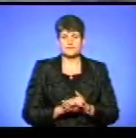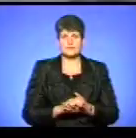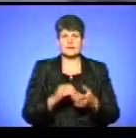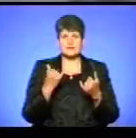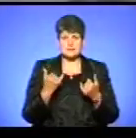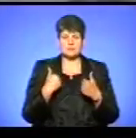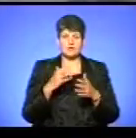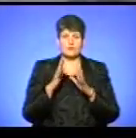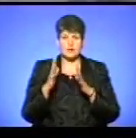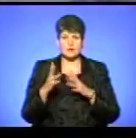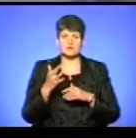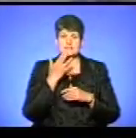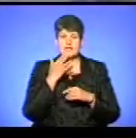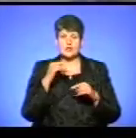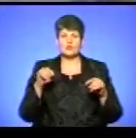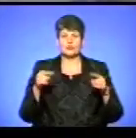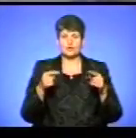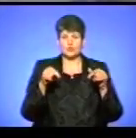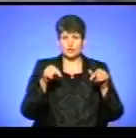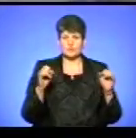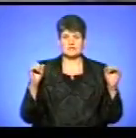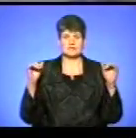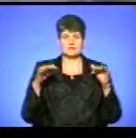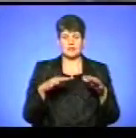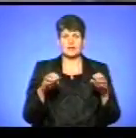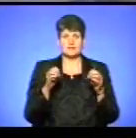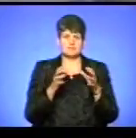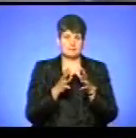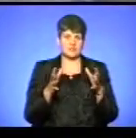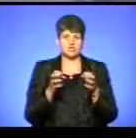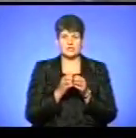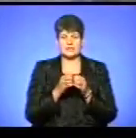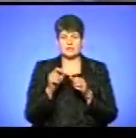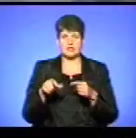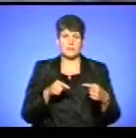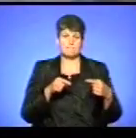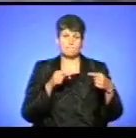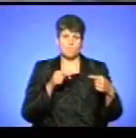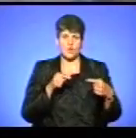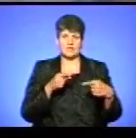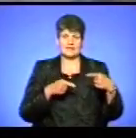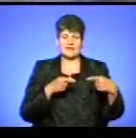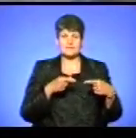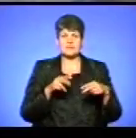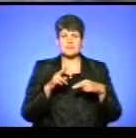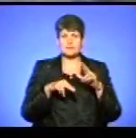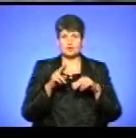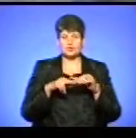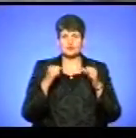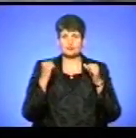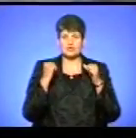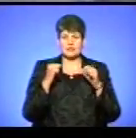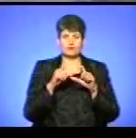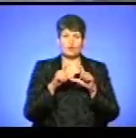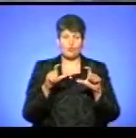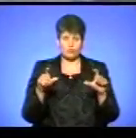Зараз ми у парку Національного відродження. Тут зібралися більше десятка людей, які проти забудови спортивного комплексу.